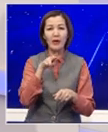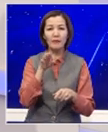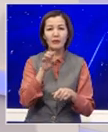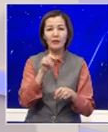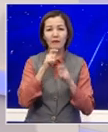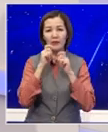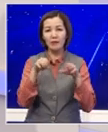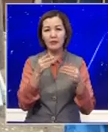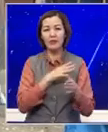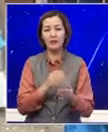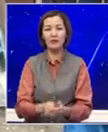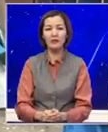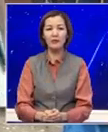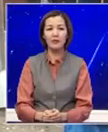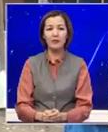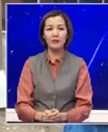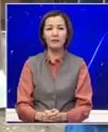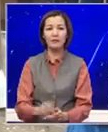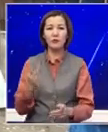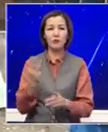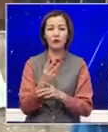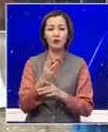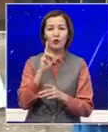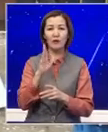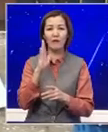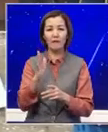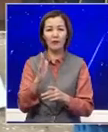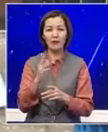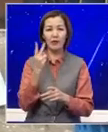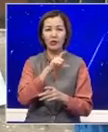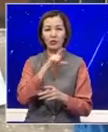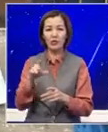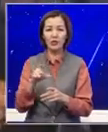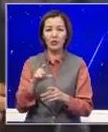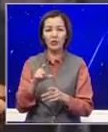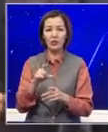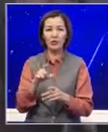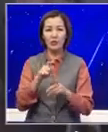табыстады. Үшінші пәтер Едесова Лағыл ханымға беріледі.